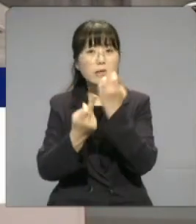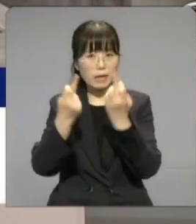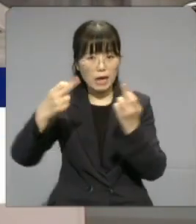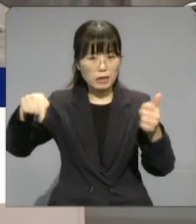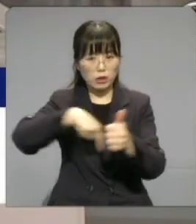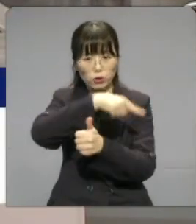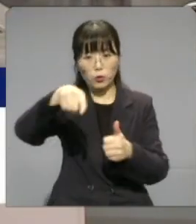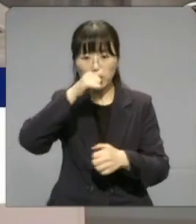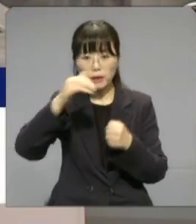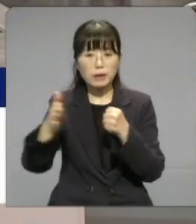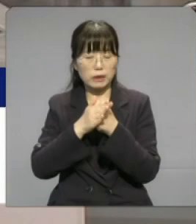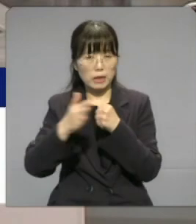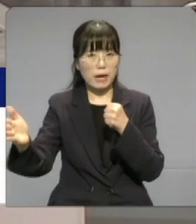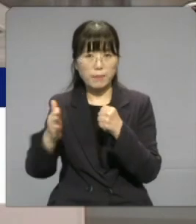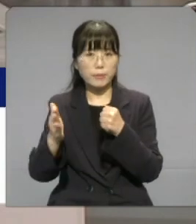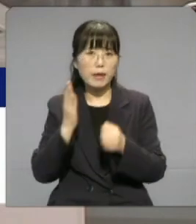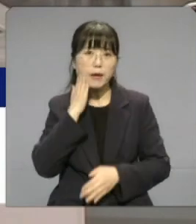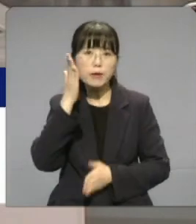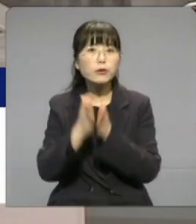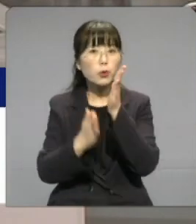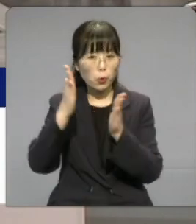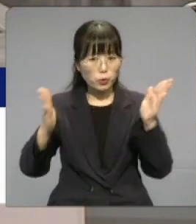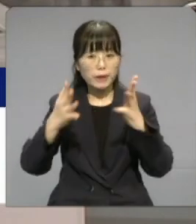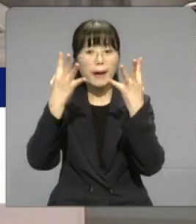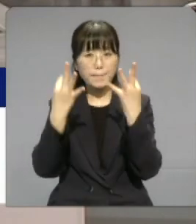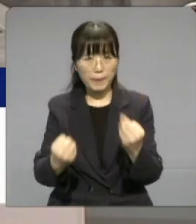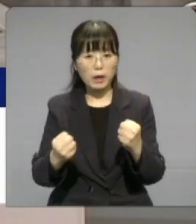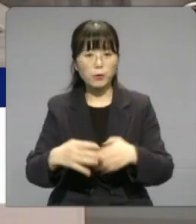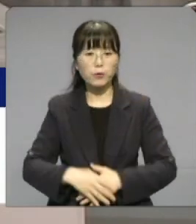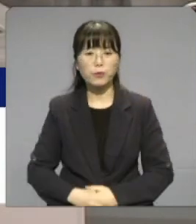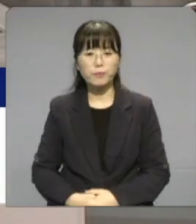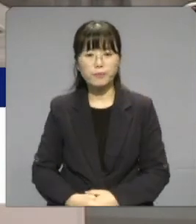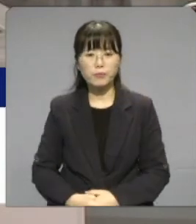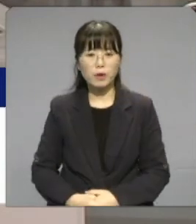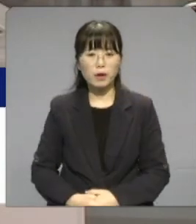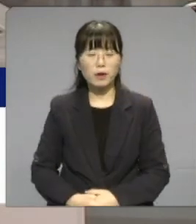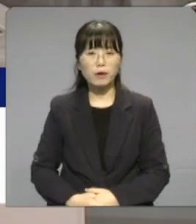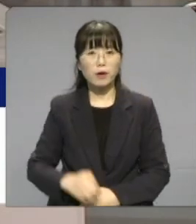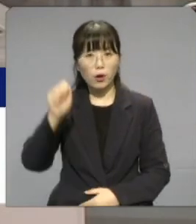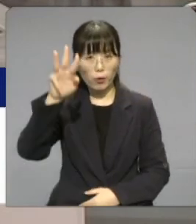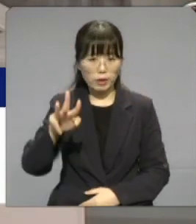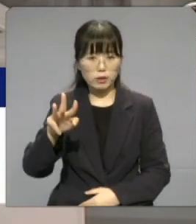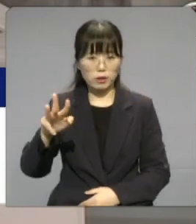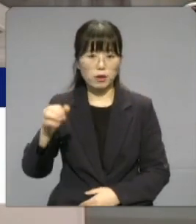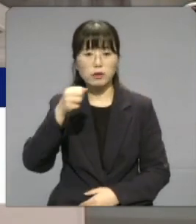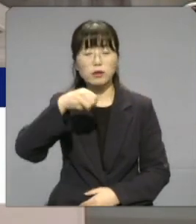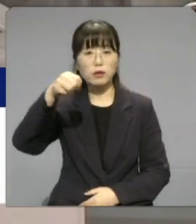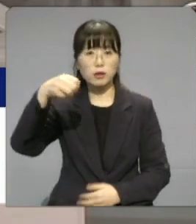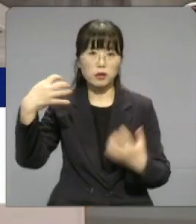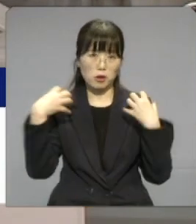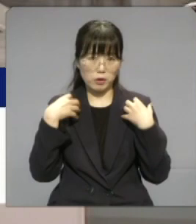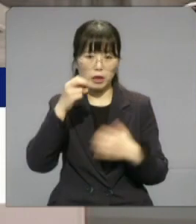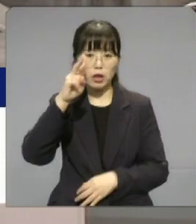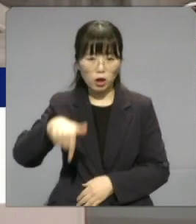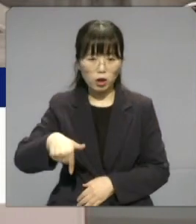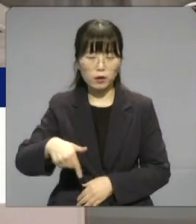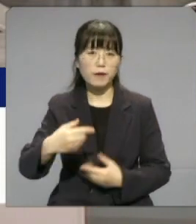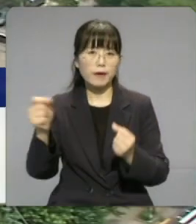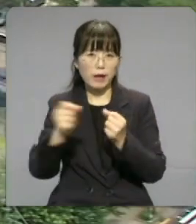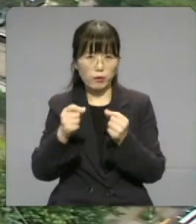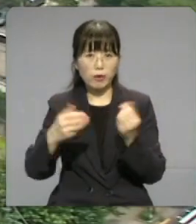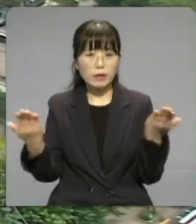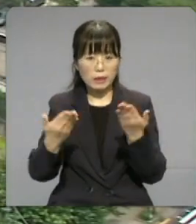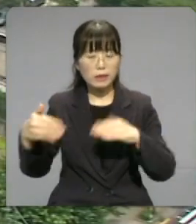좀 둘러싸여 있어가지고 저희는 뭐 녹지가 많은 편이고 그 다음에 청자역도 가까워가지고 저희가 출퇴근하기